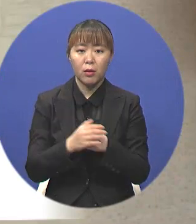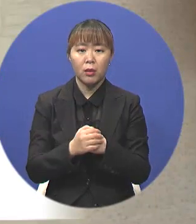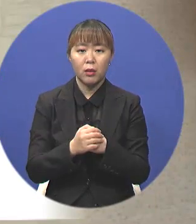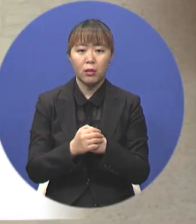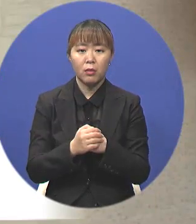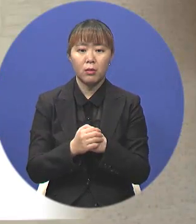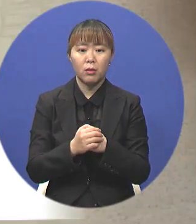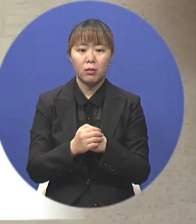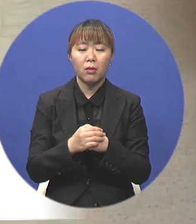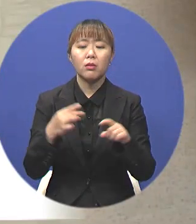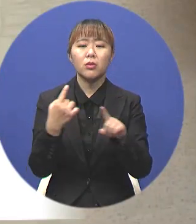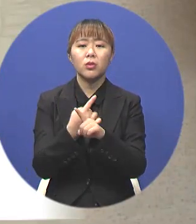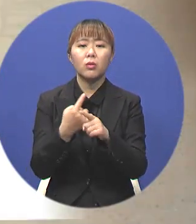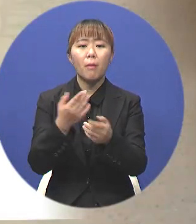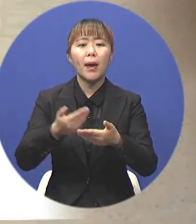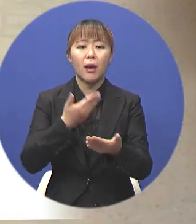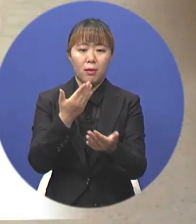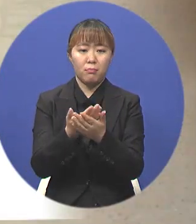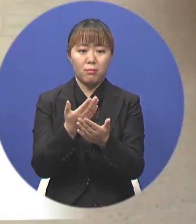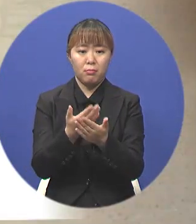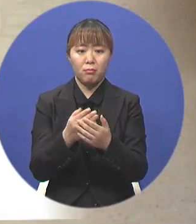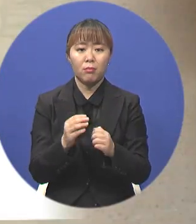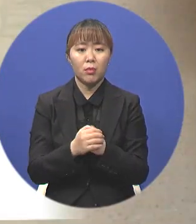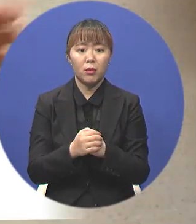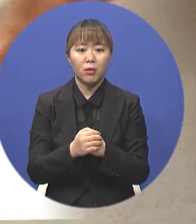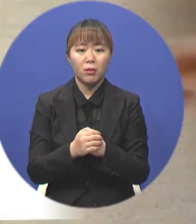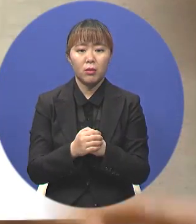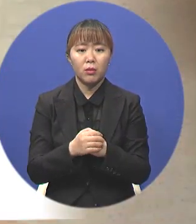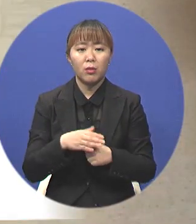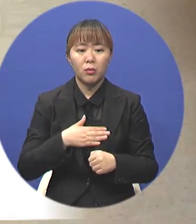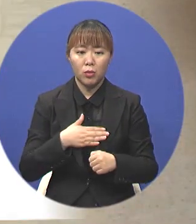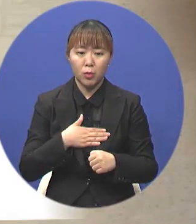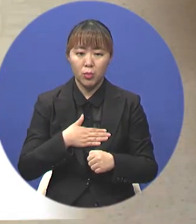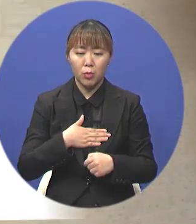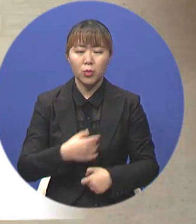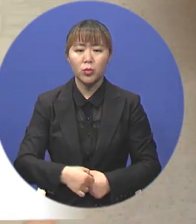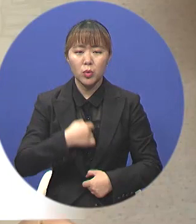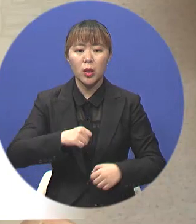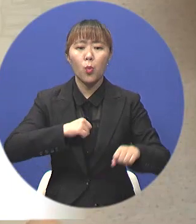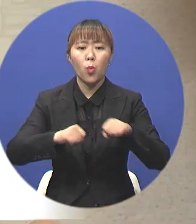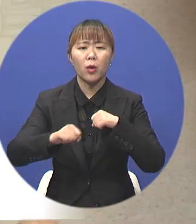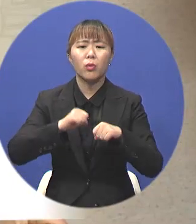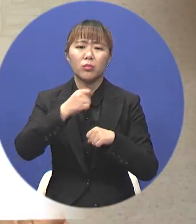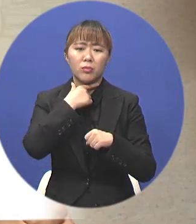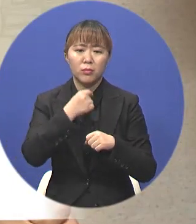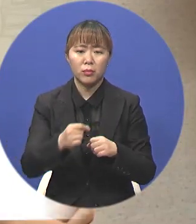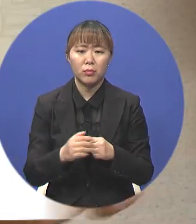지금 밖에 달라. 다시 활동하고 싶고요.